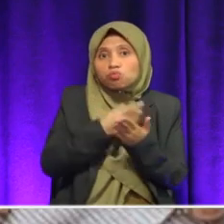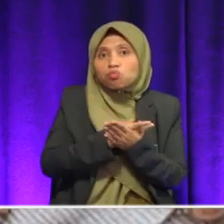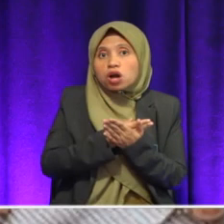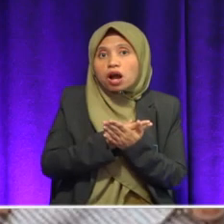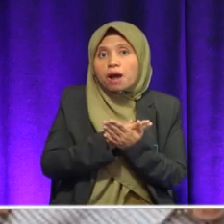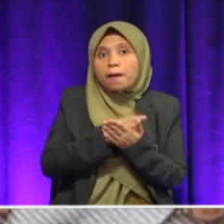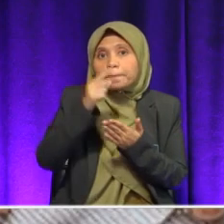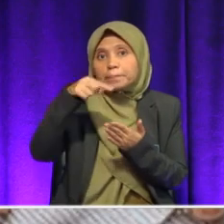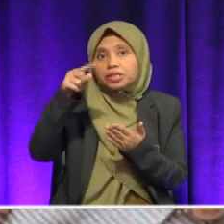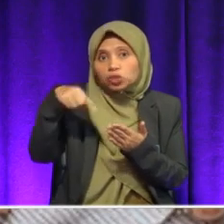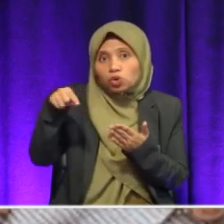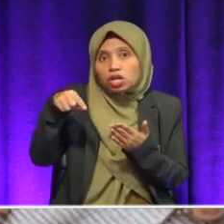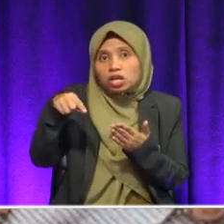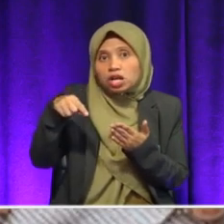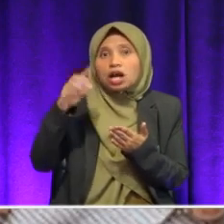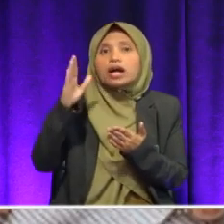salah tuh rasanya